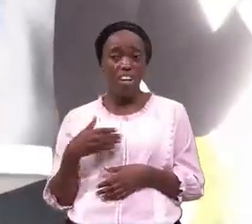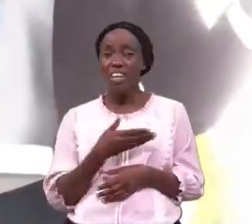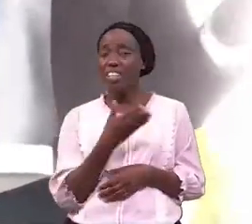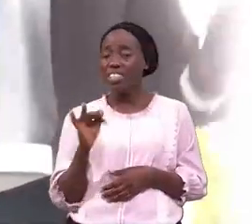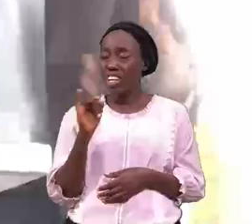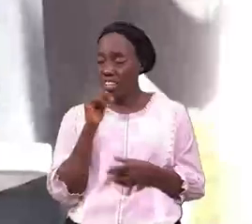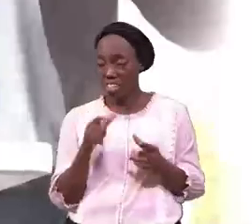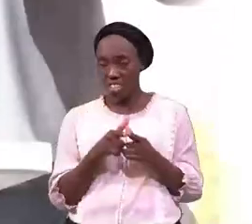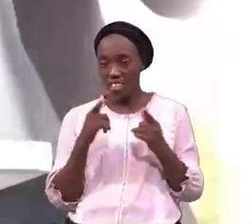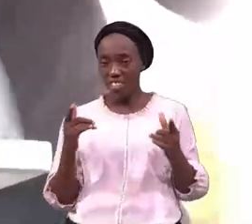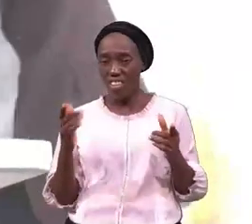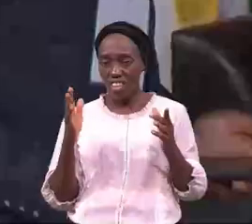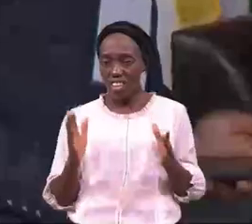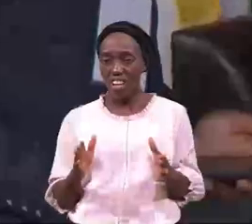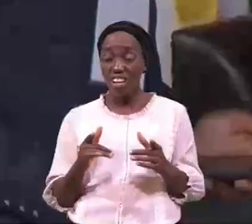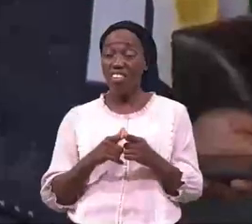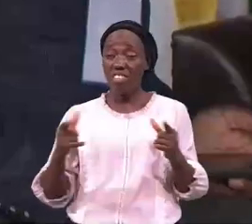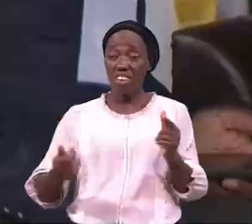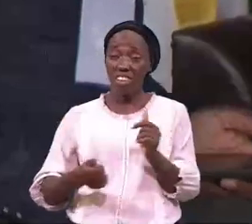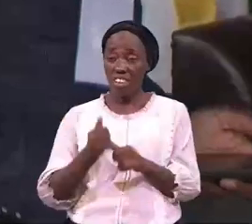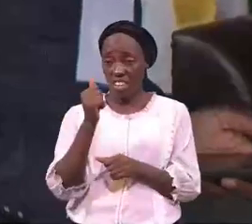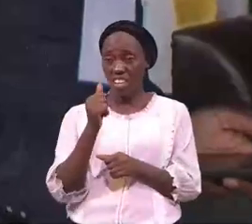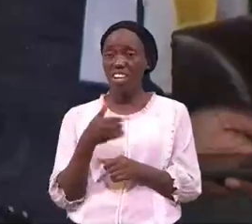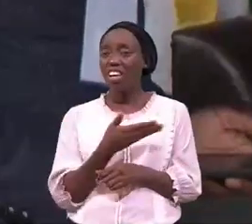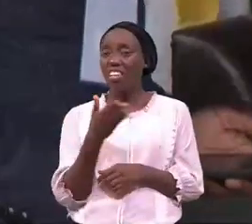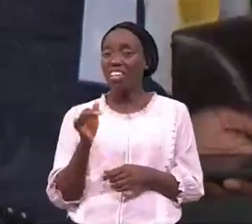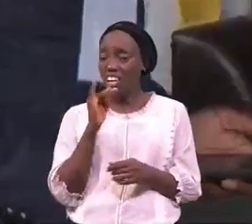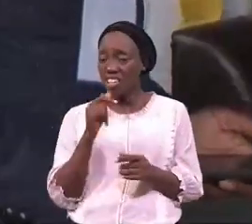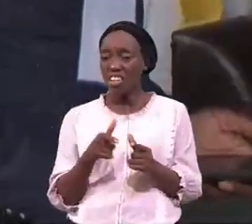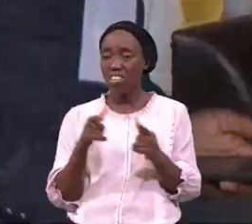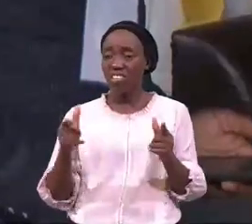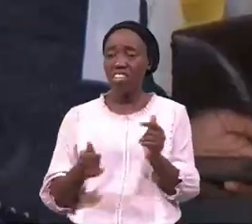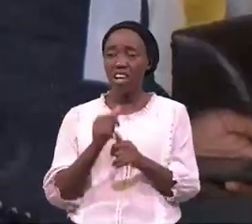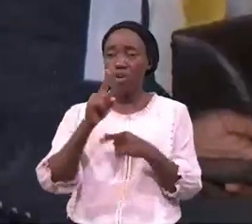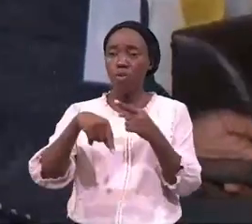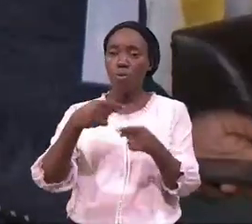il y a une marche en avant. Il y a une grande marche en avant.